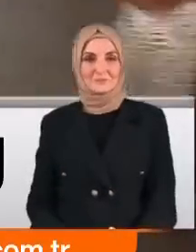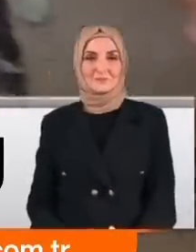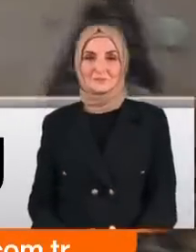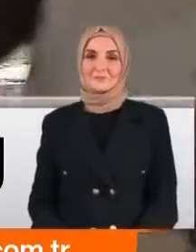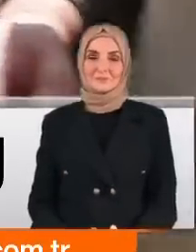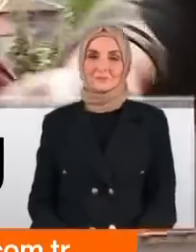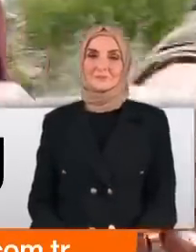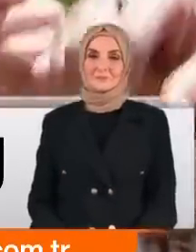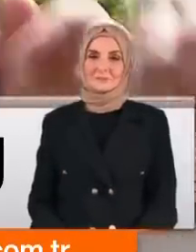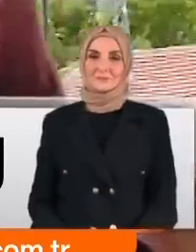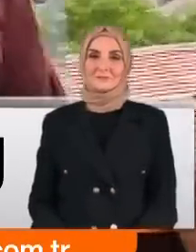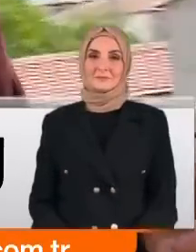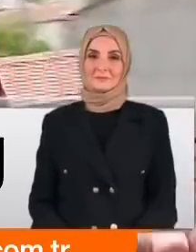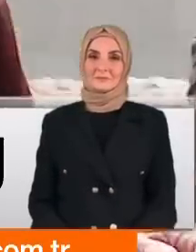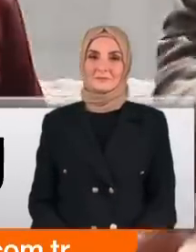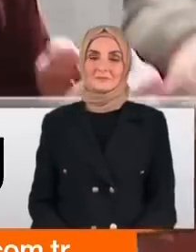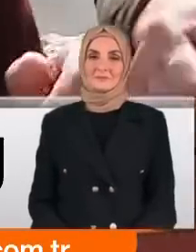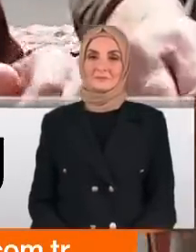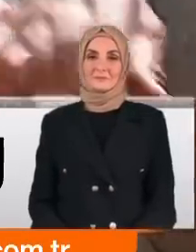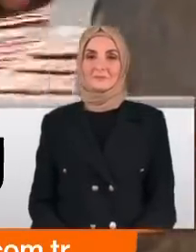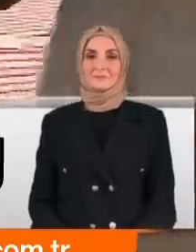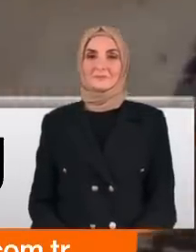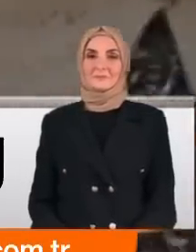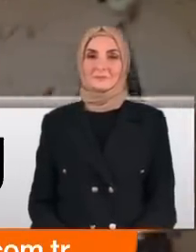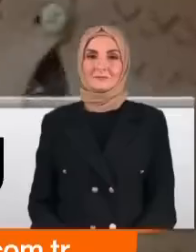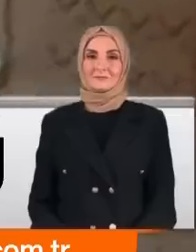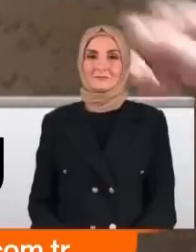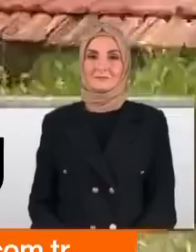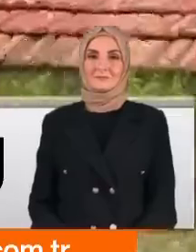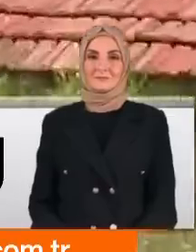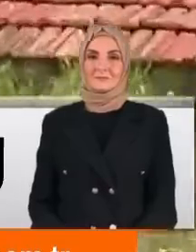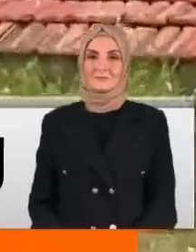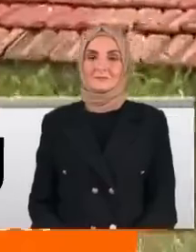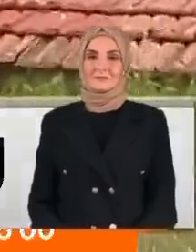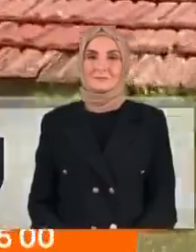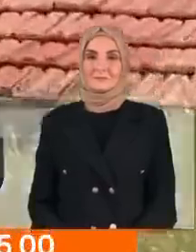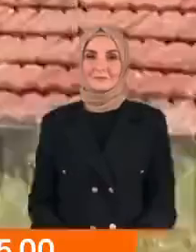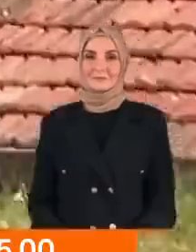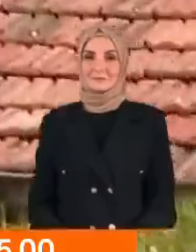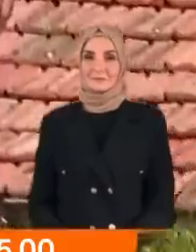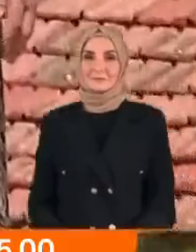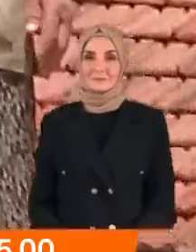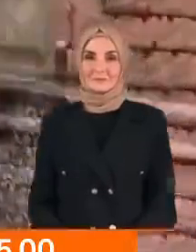Git geçi kovala, tom memeleri ufala.